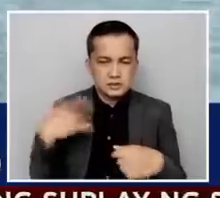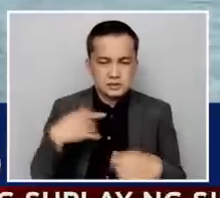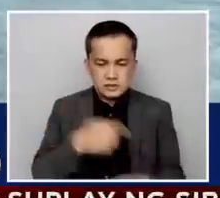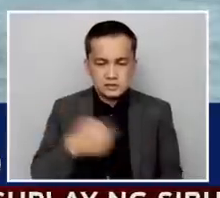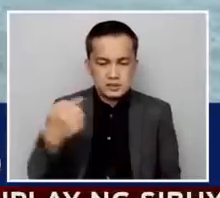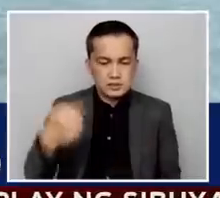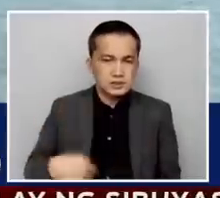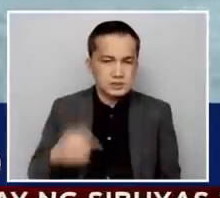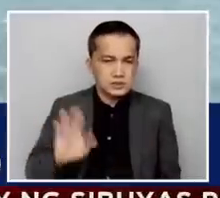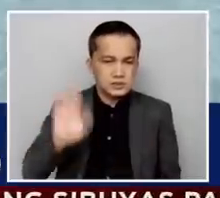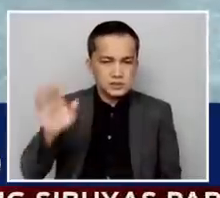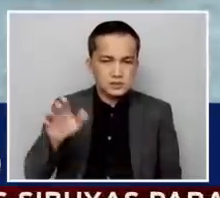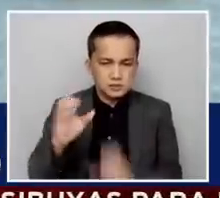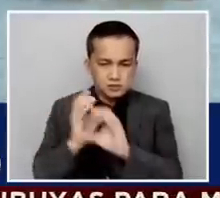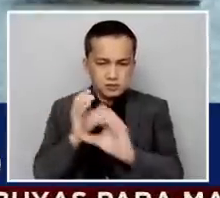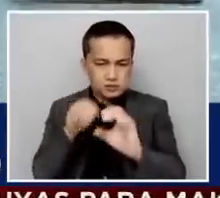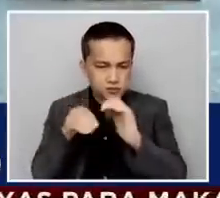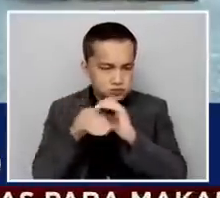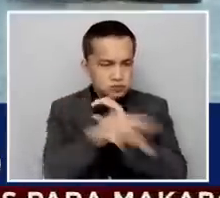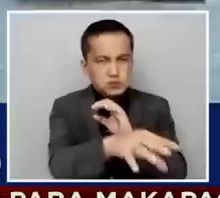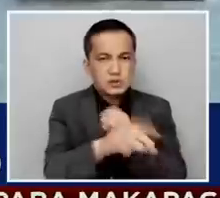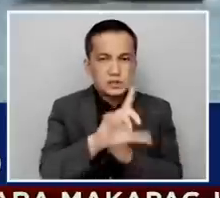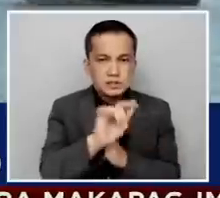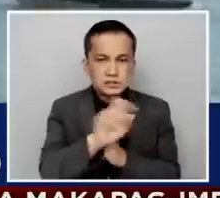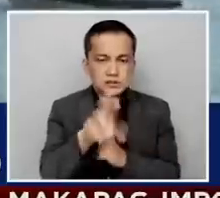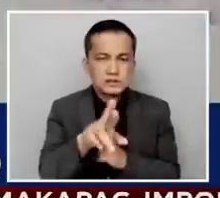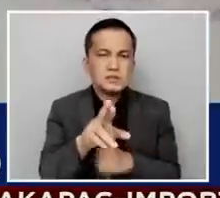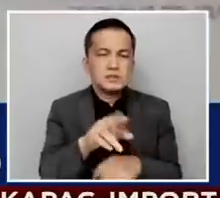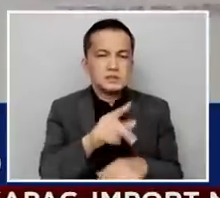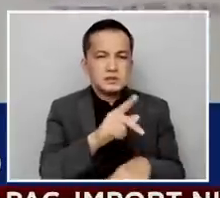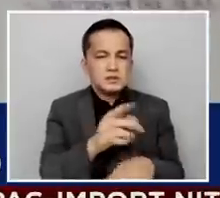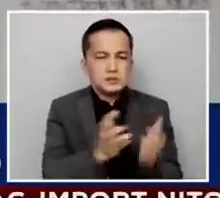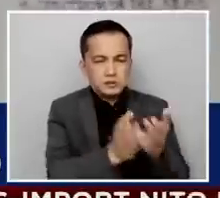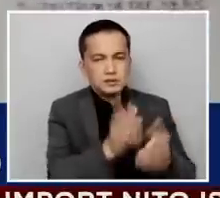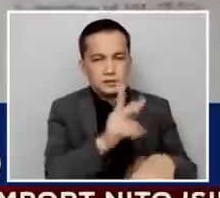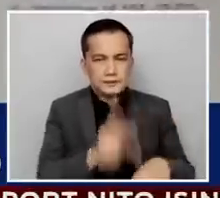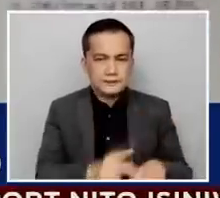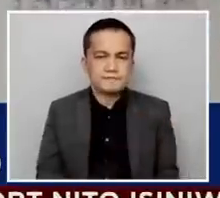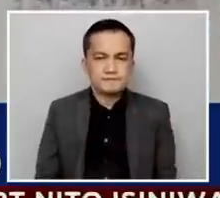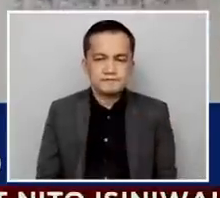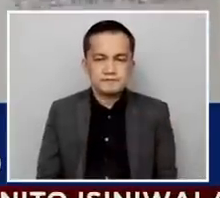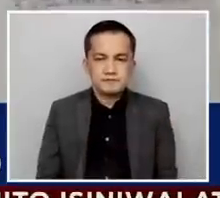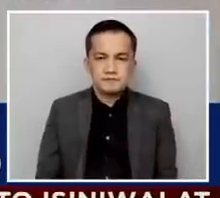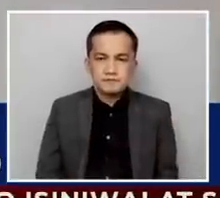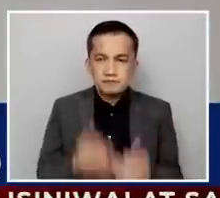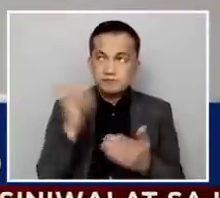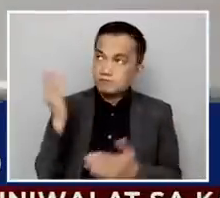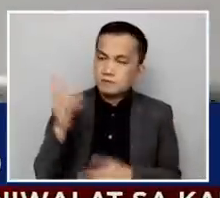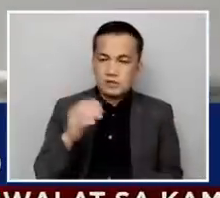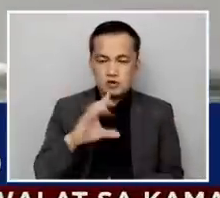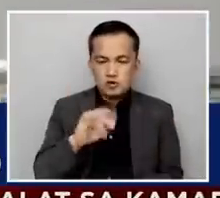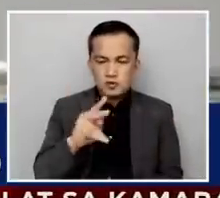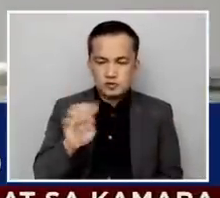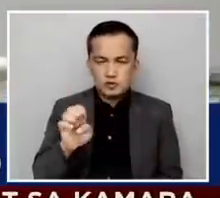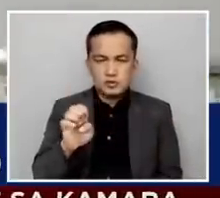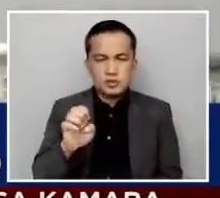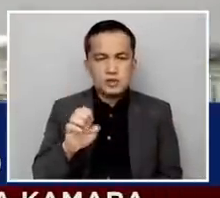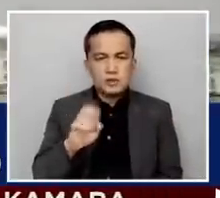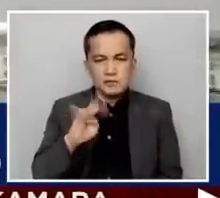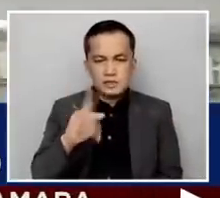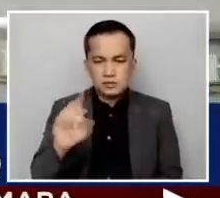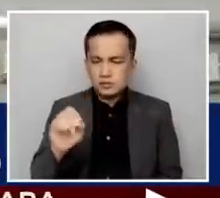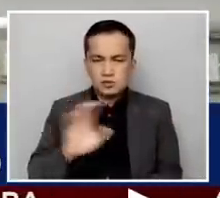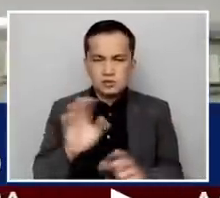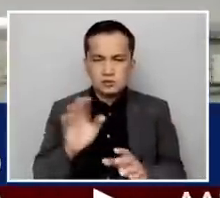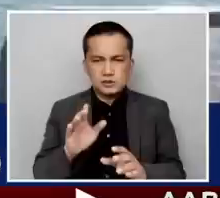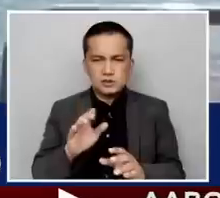Guard ang panunutok ng laser sa mga barko ng Pilipinas. Pero para kay Commodore Armando Balilo, hindi kailangan maglagay ng